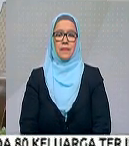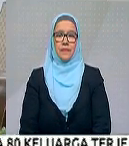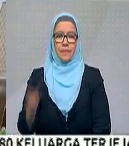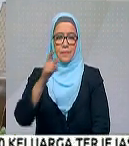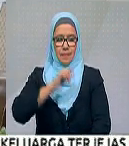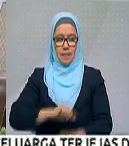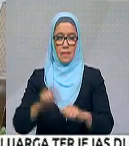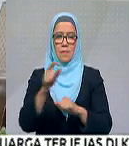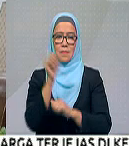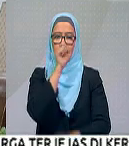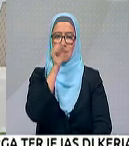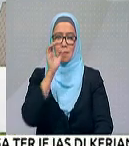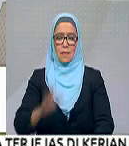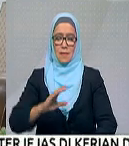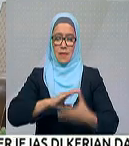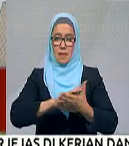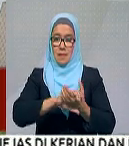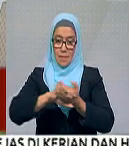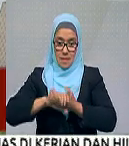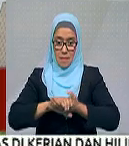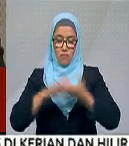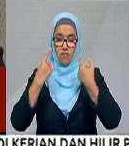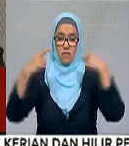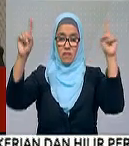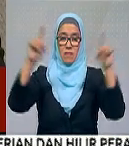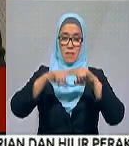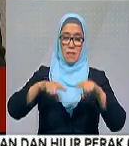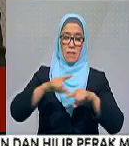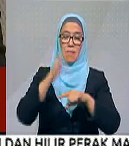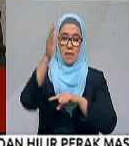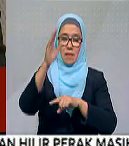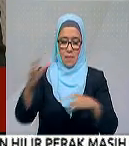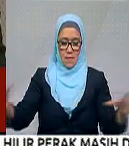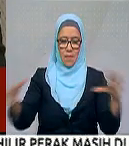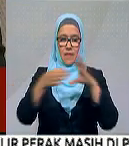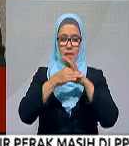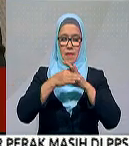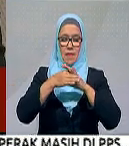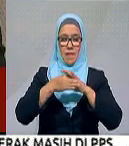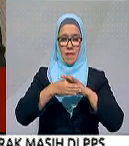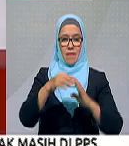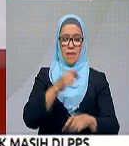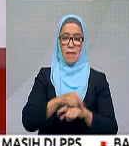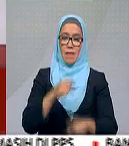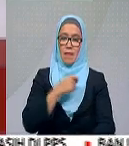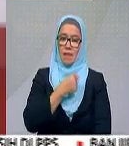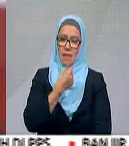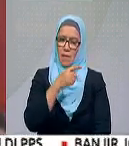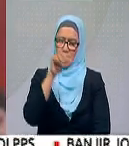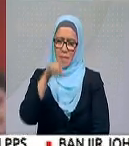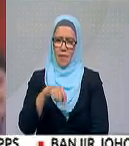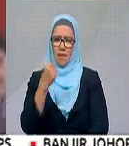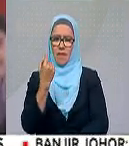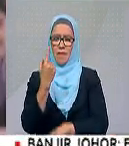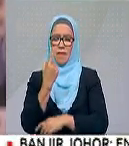Artis-artis nasyid terkenal tanah air bakal bergabung dalam satu persembahan makan malam pada 17 November nanti di Stadium Malawati Shah Alam.